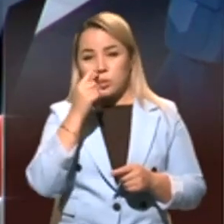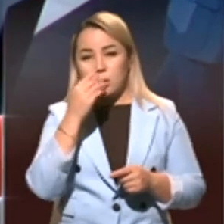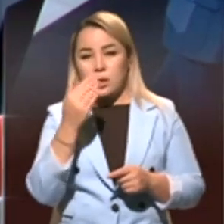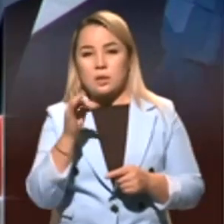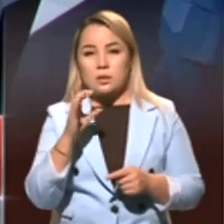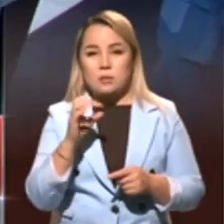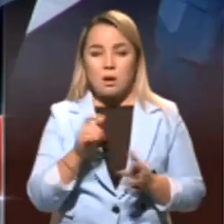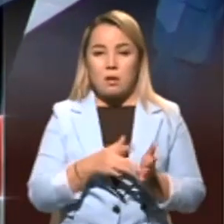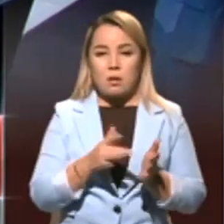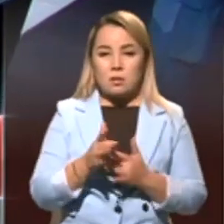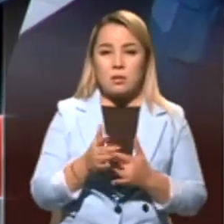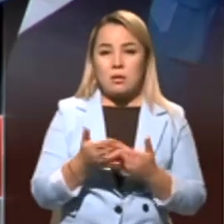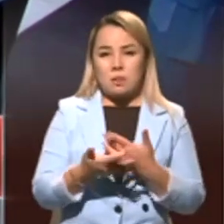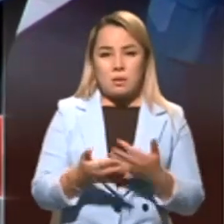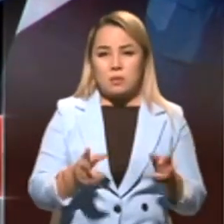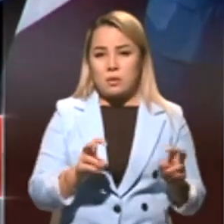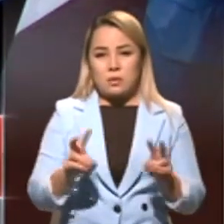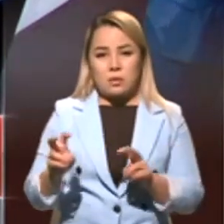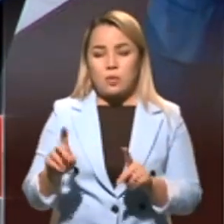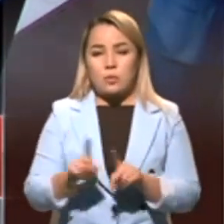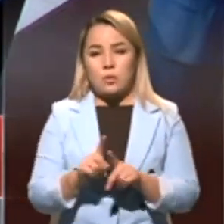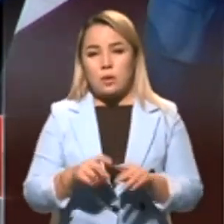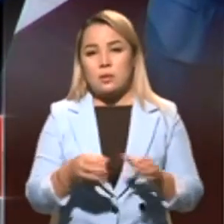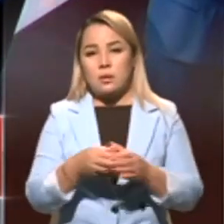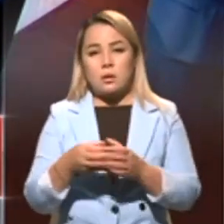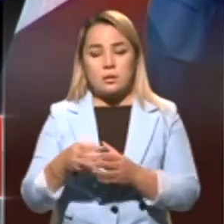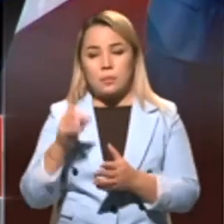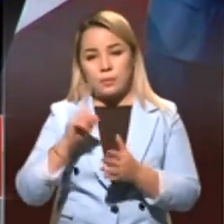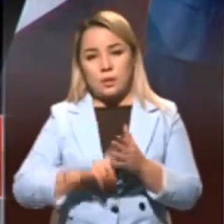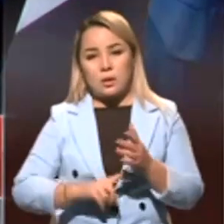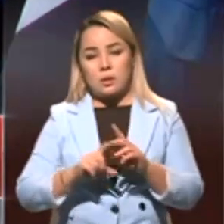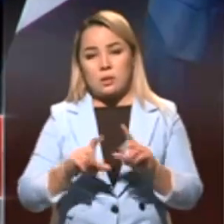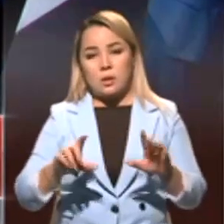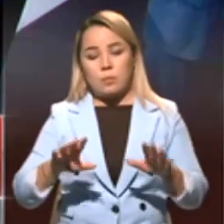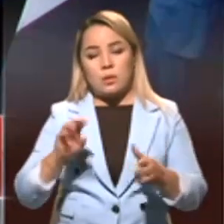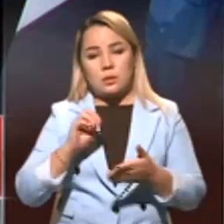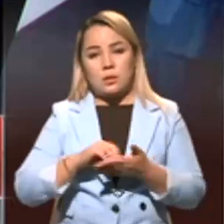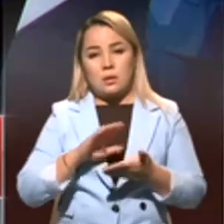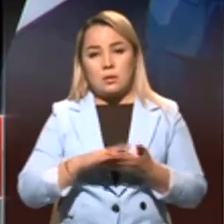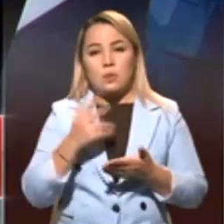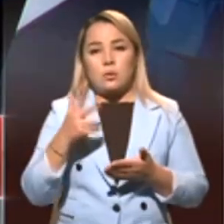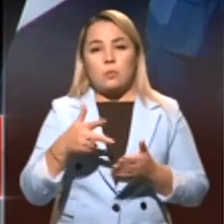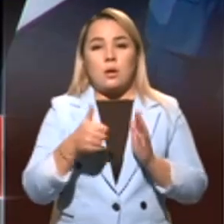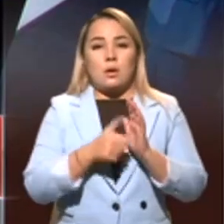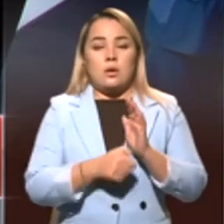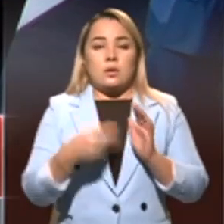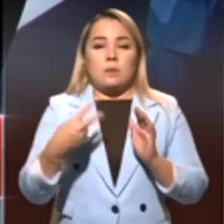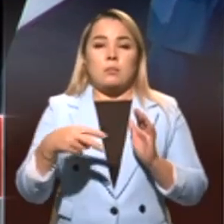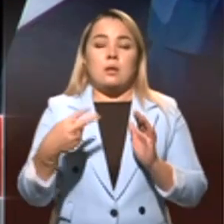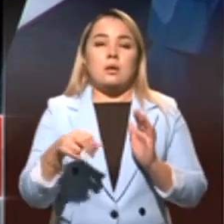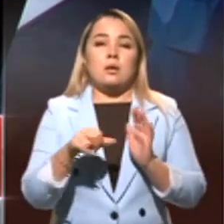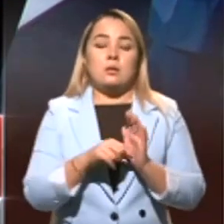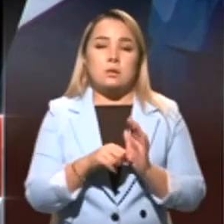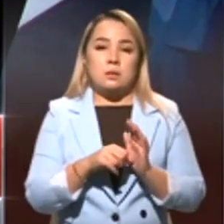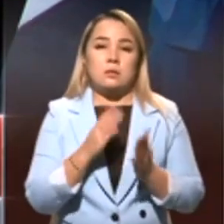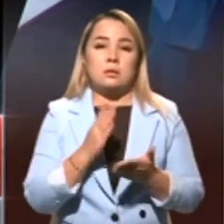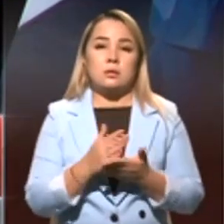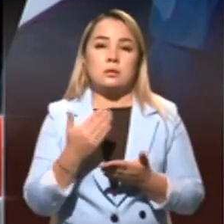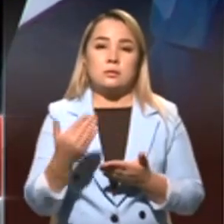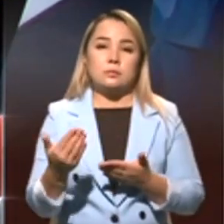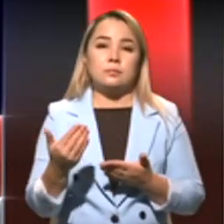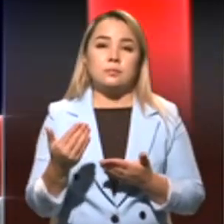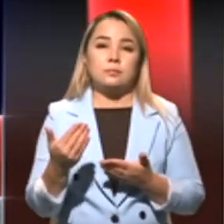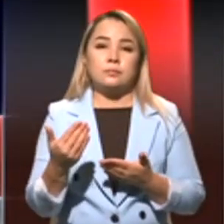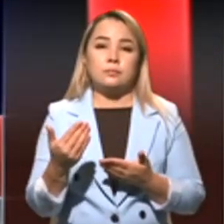шіркеуі, муниттер деген мысалға, діни бірлестіктер бар. Діни ғимараттардың саны 3626 бізде.